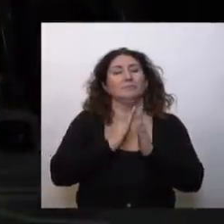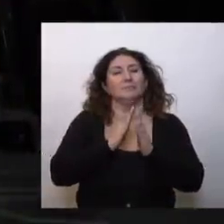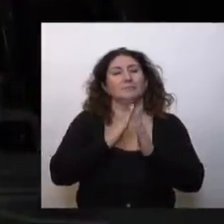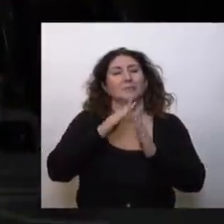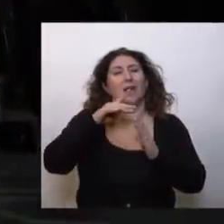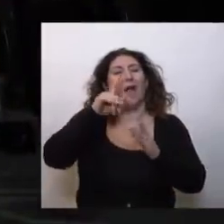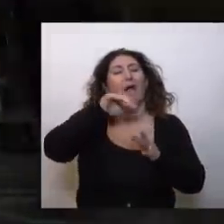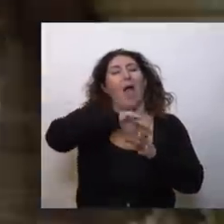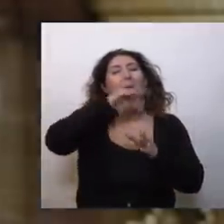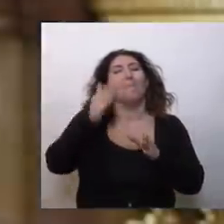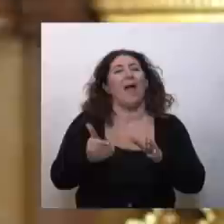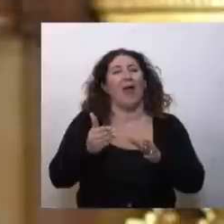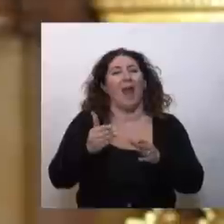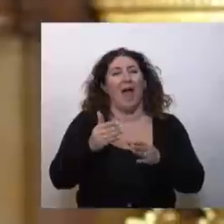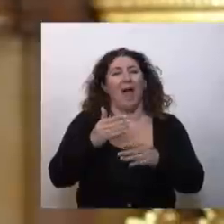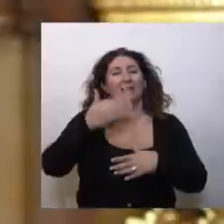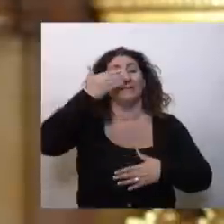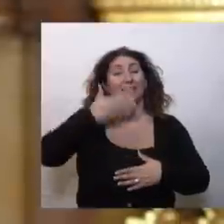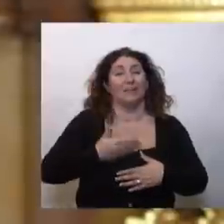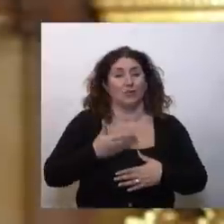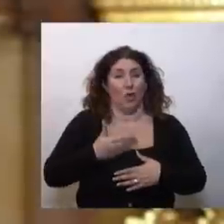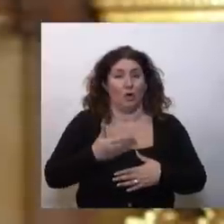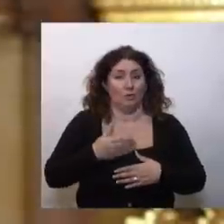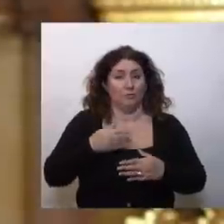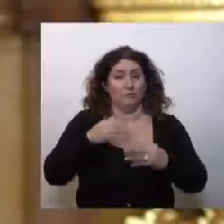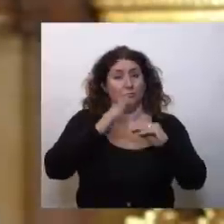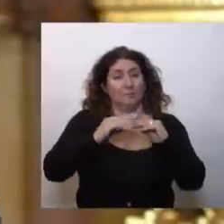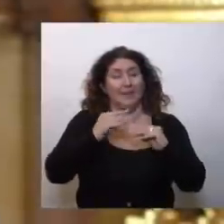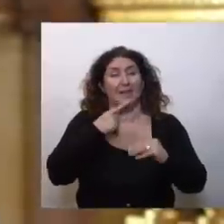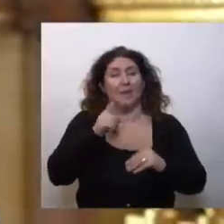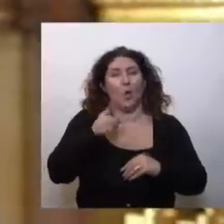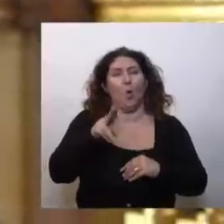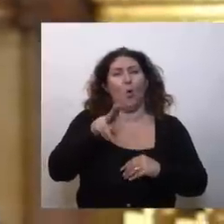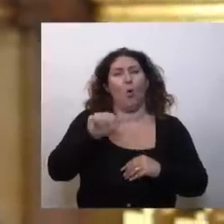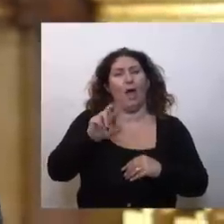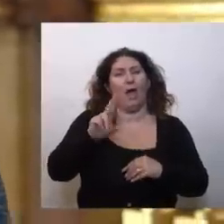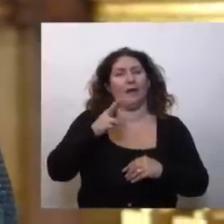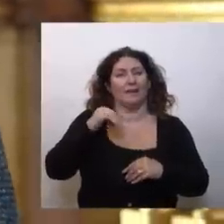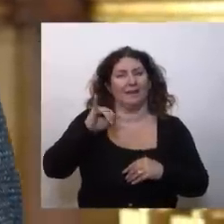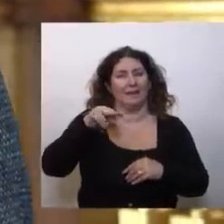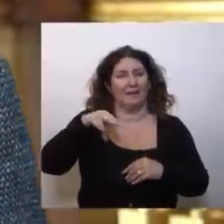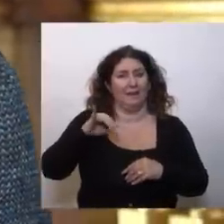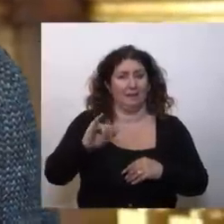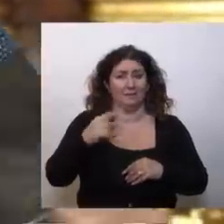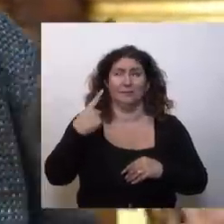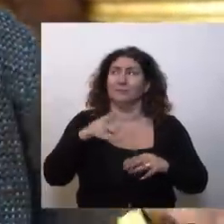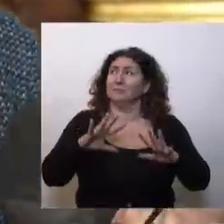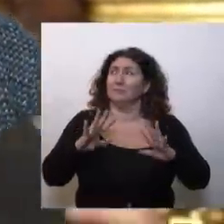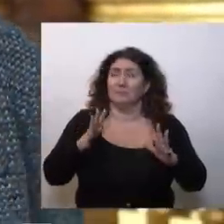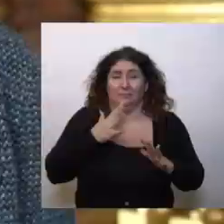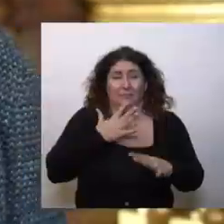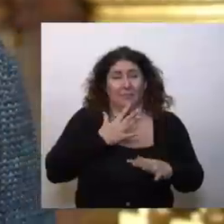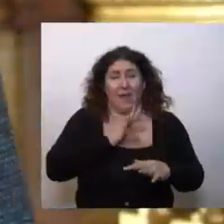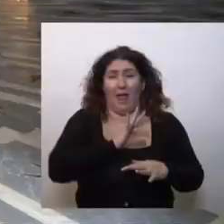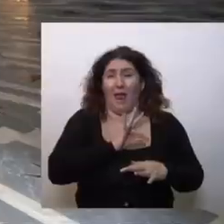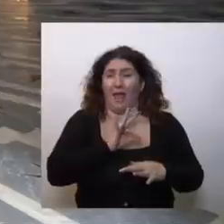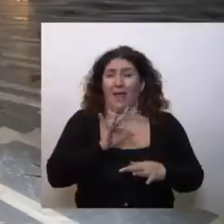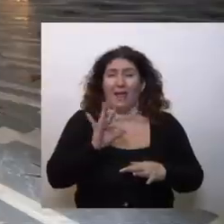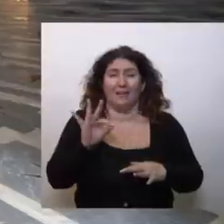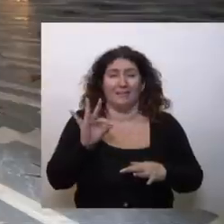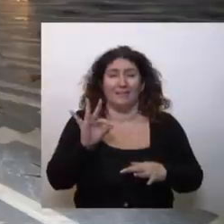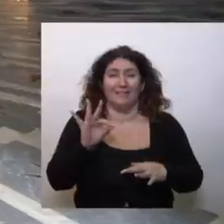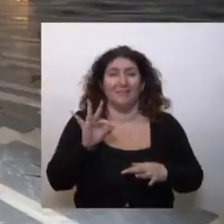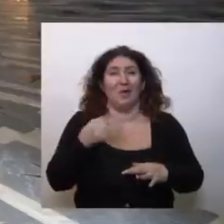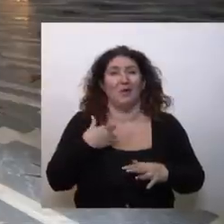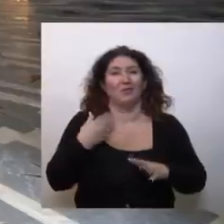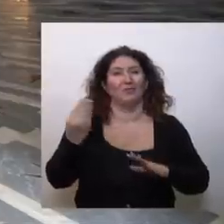di Guarini. E per introdurci alla bellezza e al senso di questo luogo, un ospite eccezionale, la